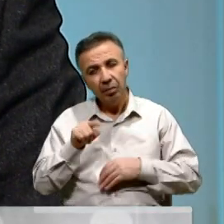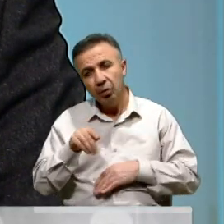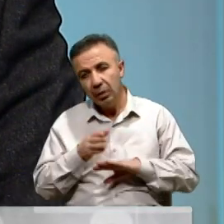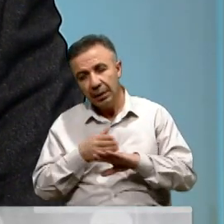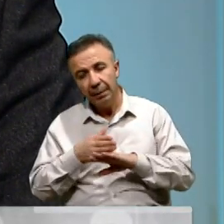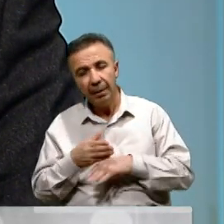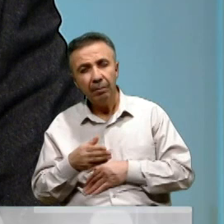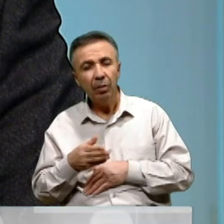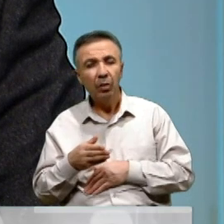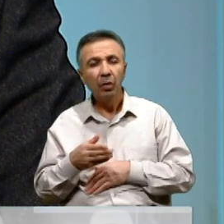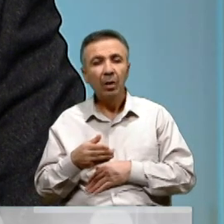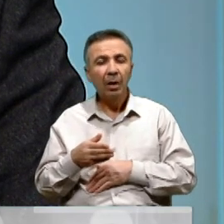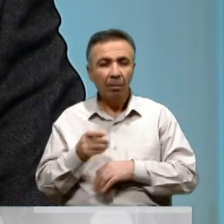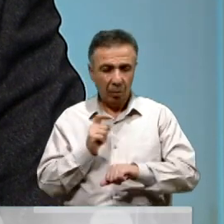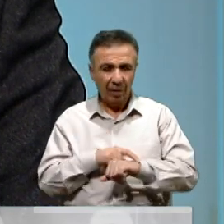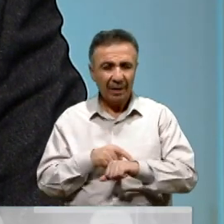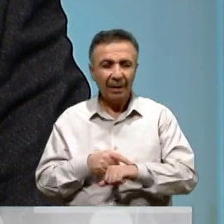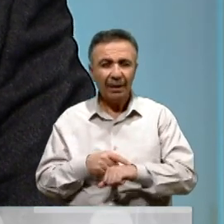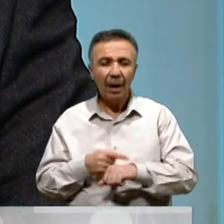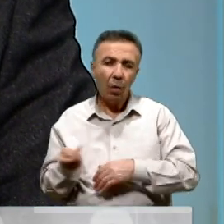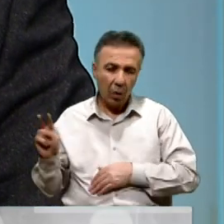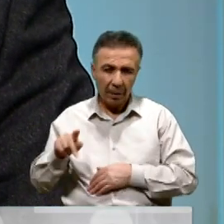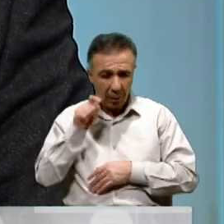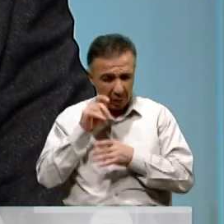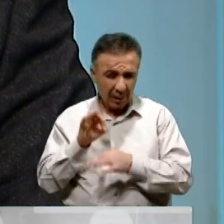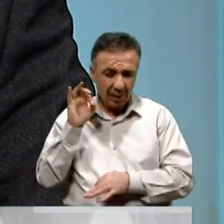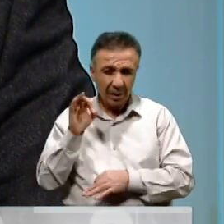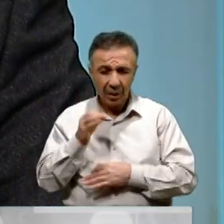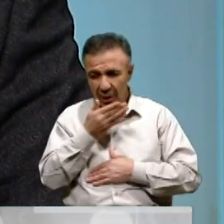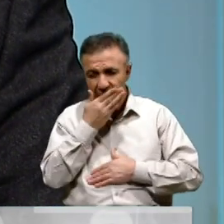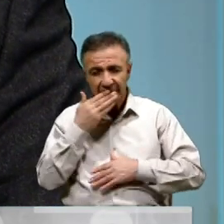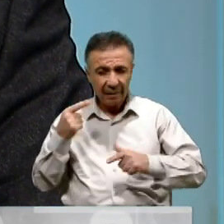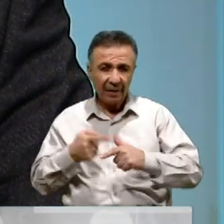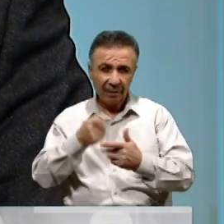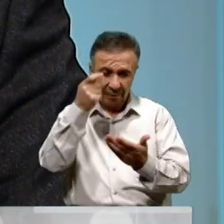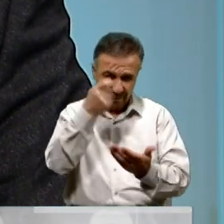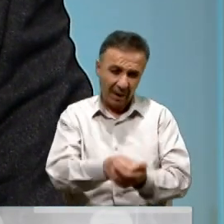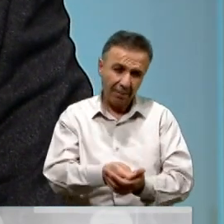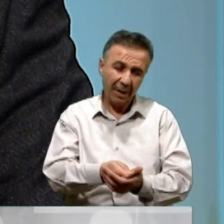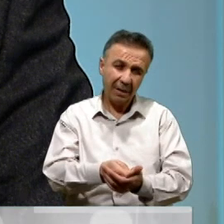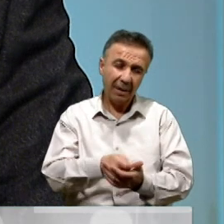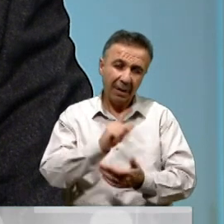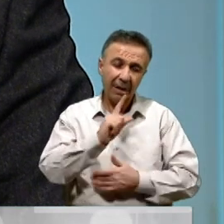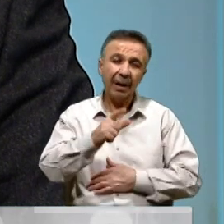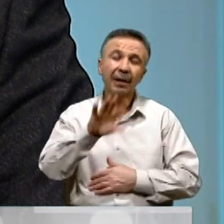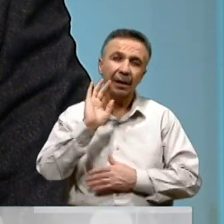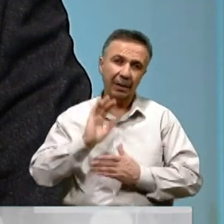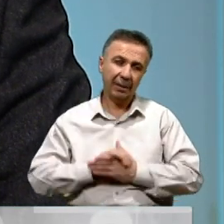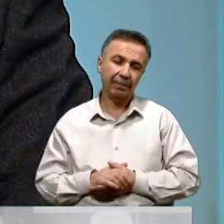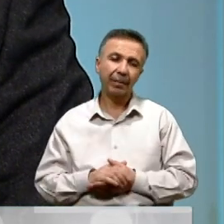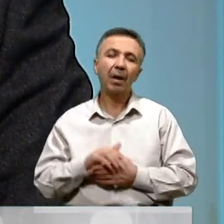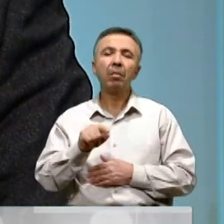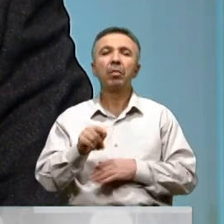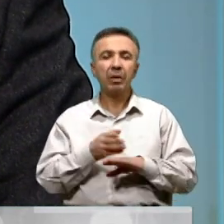bu vakitte vefat eden bir Müslüman için sadakayı fıtır vermek gerekli değildir. Bu